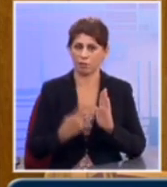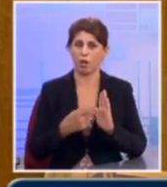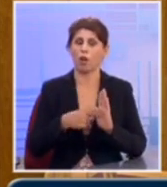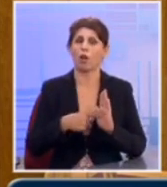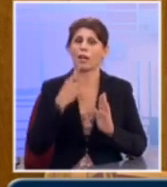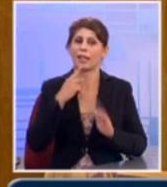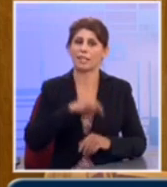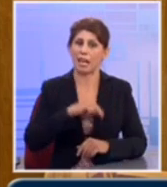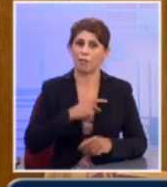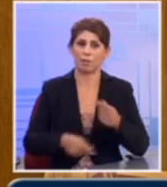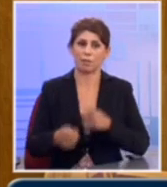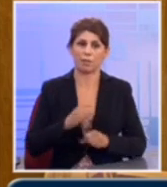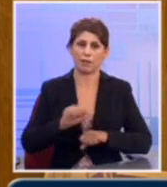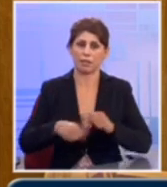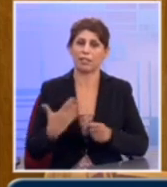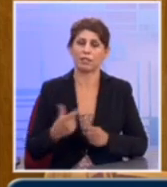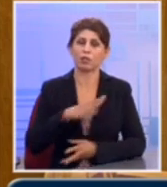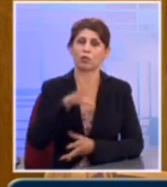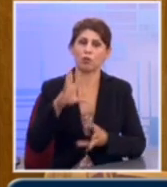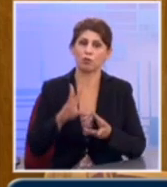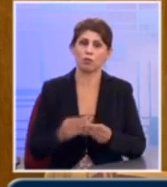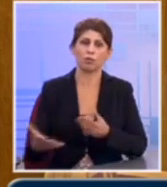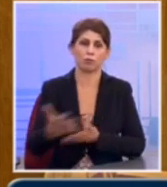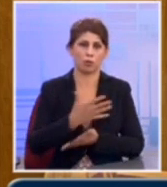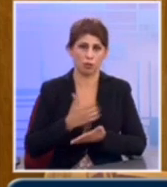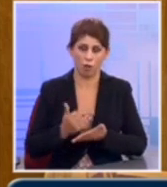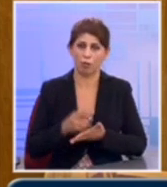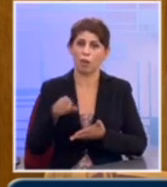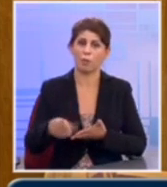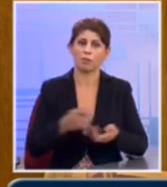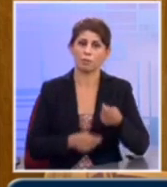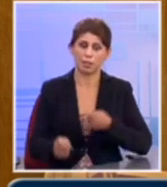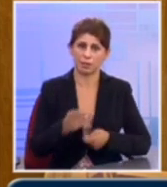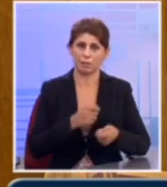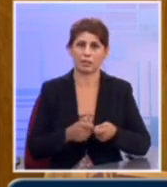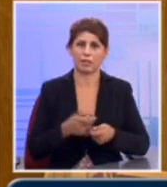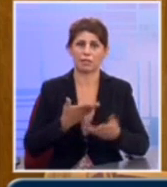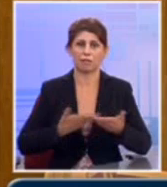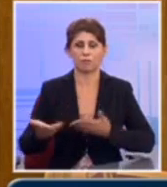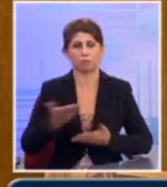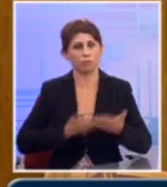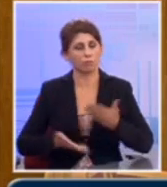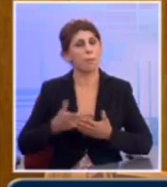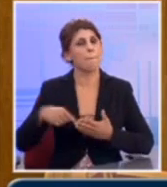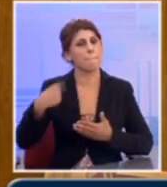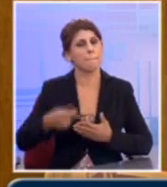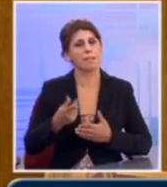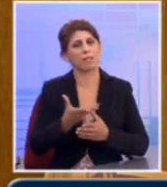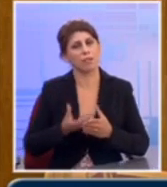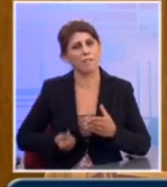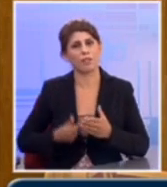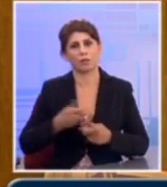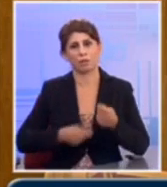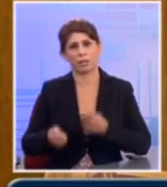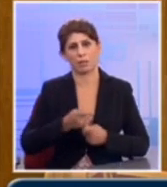δραστηριότητα θεωρείται το σύνολο των εσόδων από τις επιχειρηματικές συναλλαγές μετά την αφαίρεση των